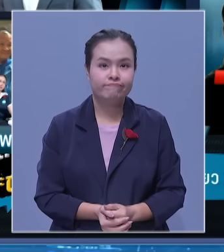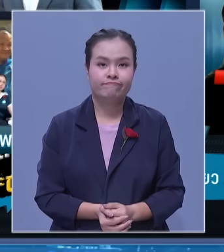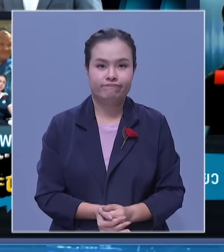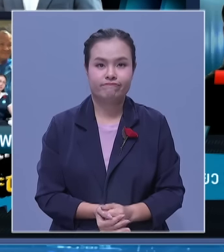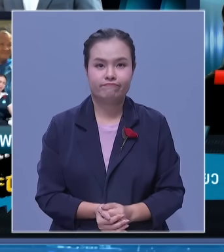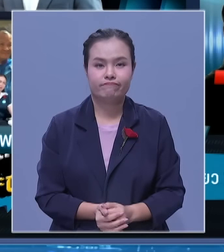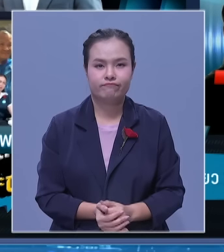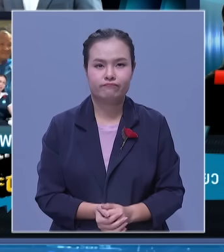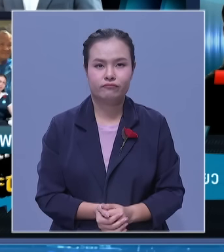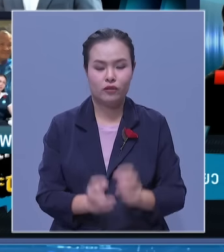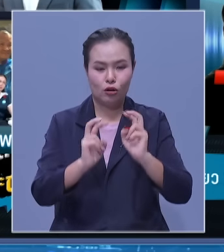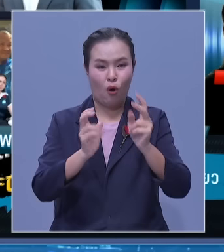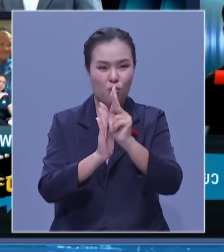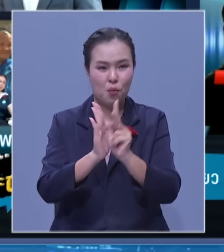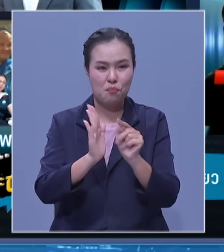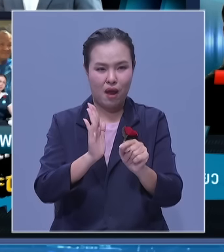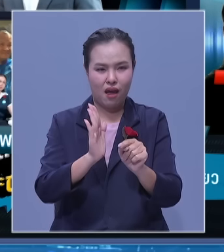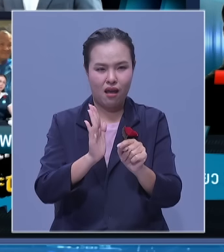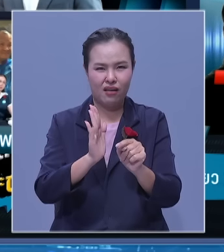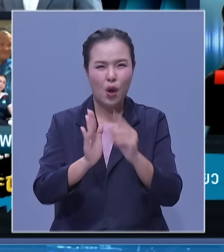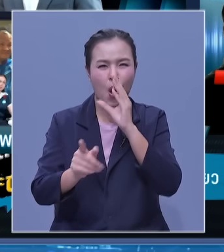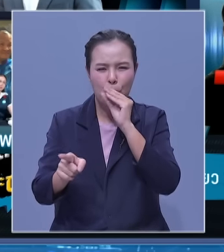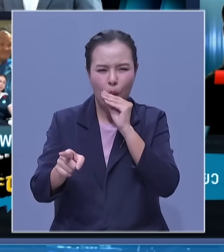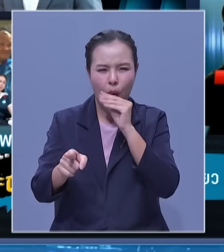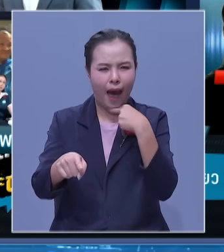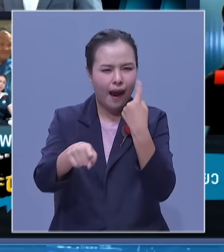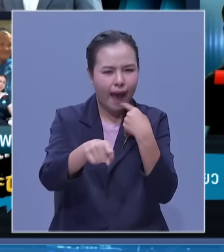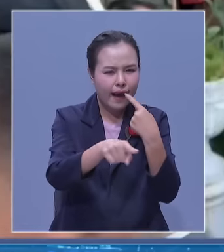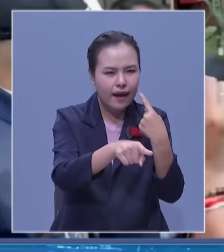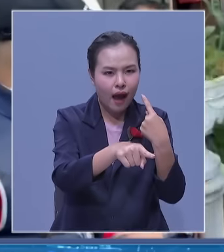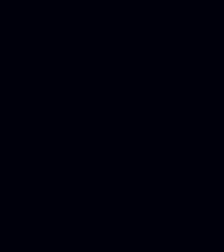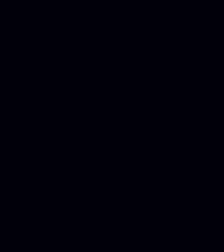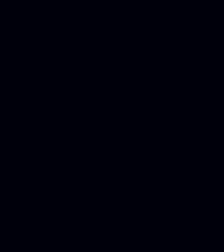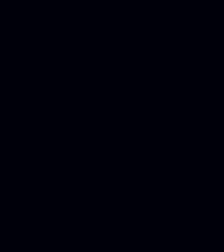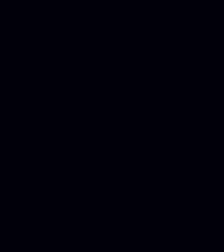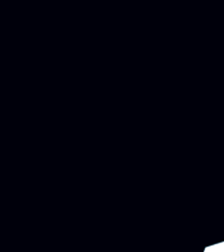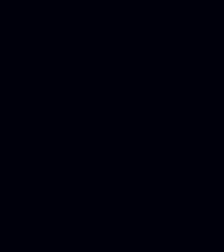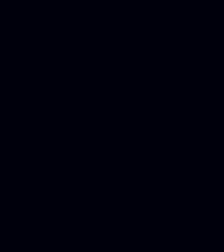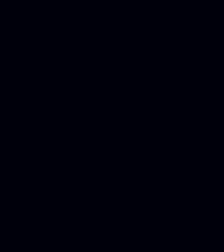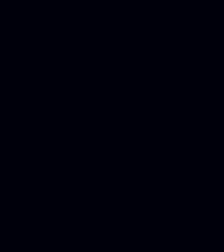ค่ะคือคดีนี้มันก็หลายมุมเพราะมันพาดพิงไปถึงตัวละครเยอะแยะมากมายนะคะ